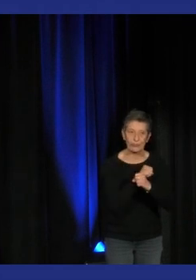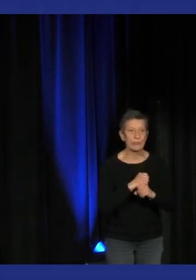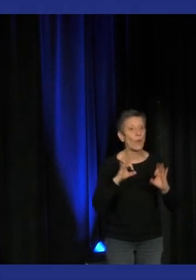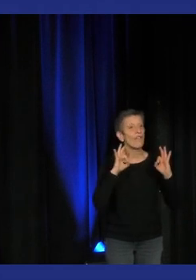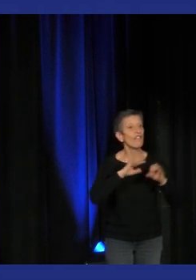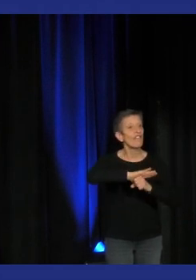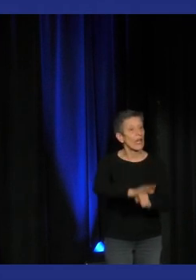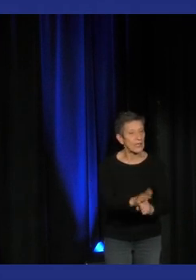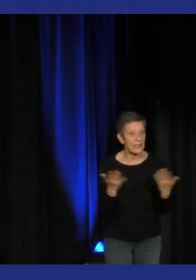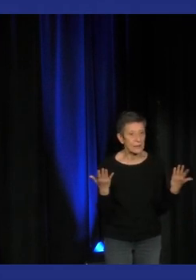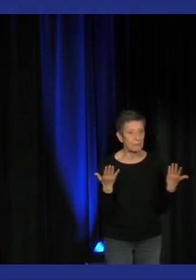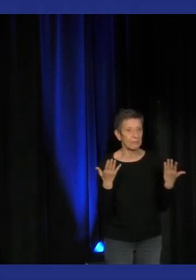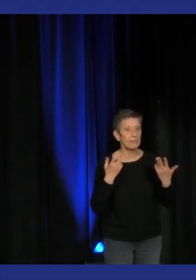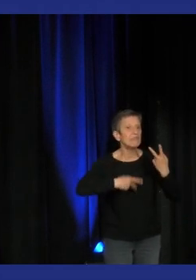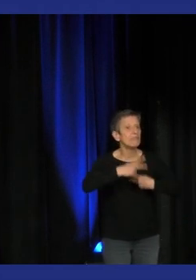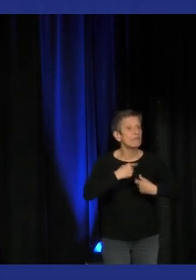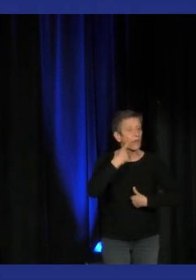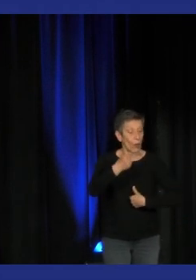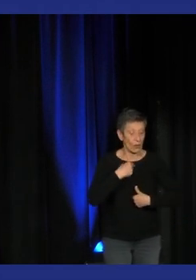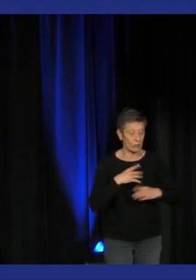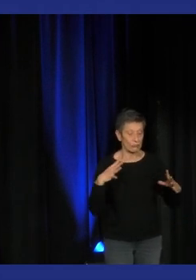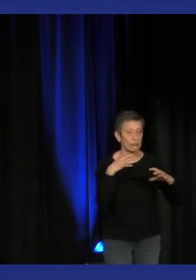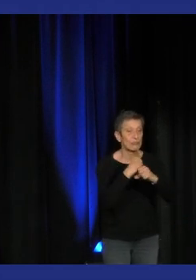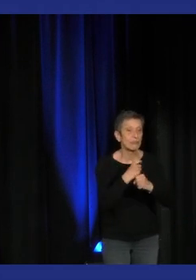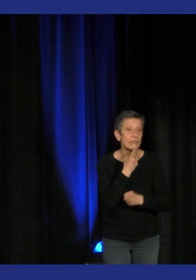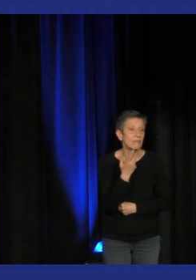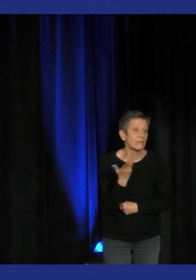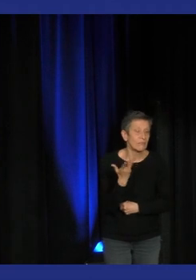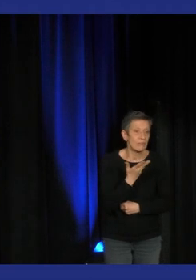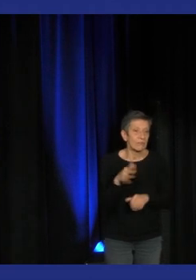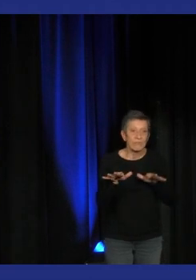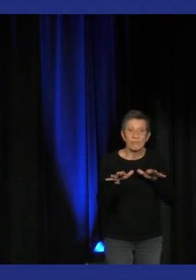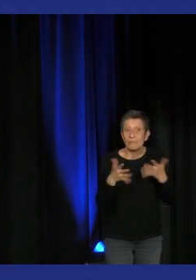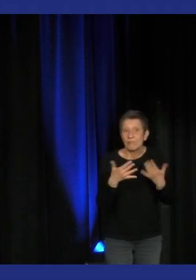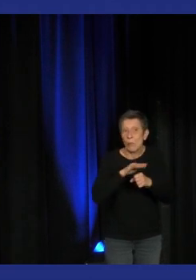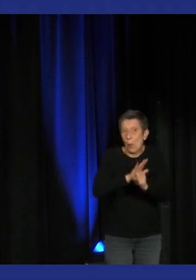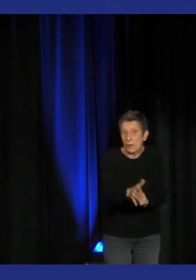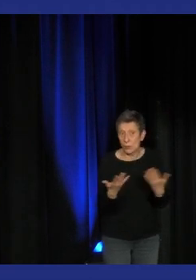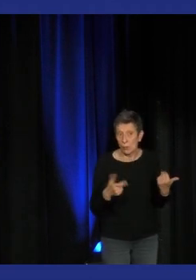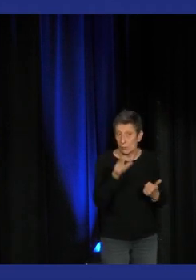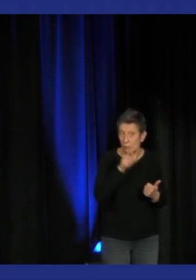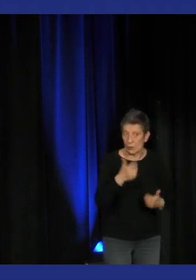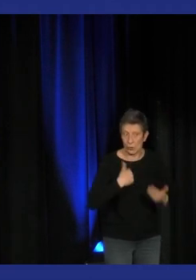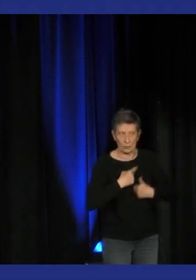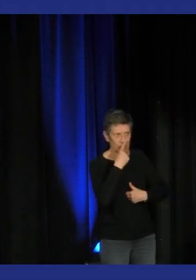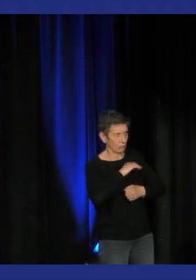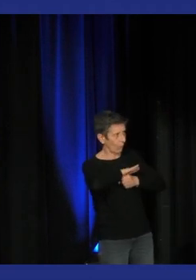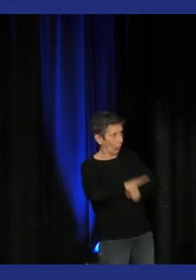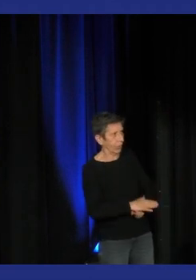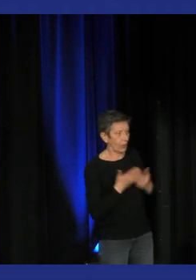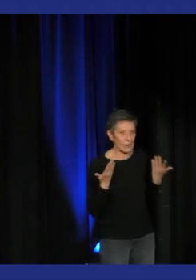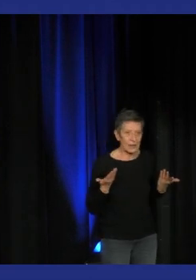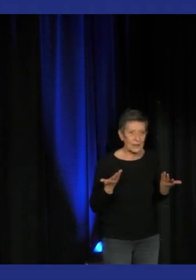j'ai noté sur la diapo, mais pour résumer brièvement, c'est le système d'oppression vécu par les personnes handicapées qui fait